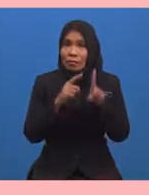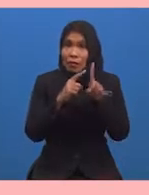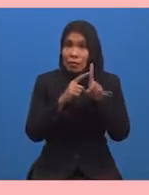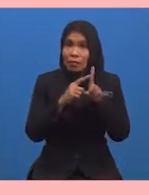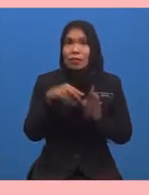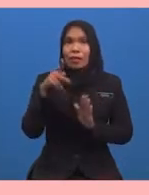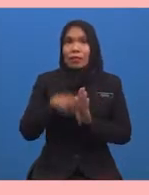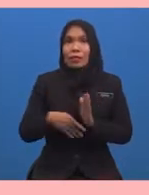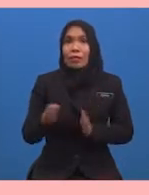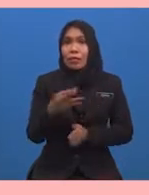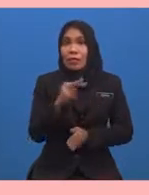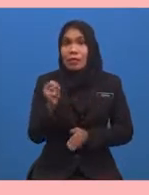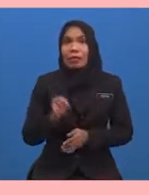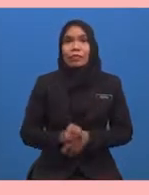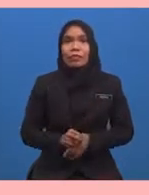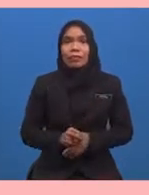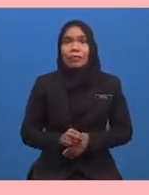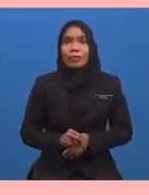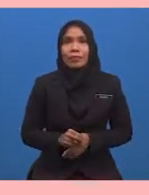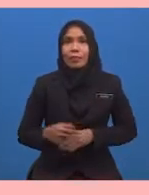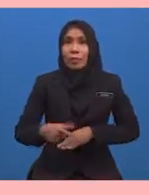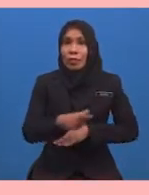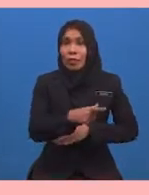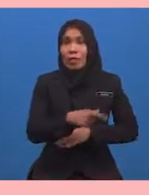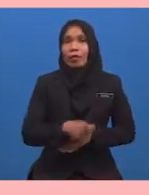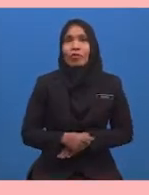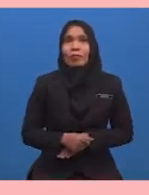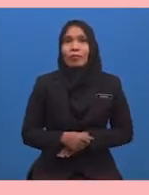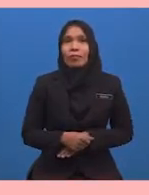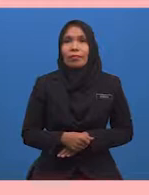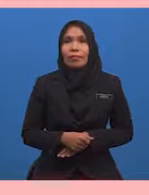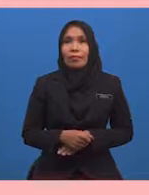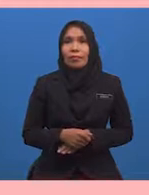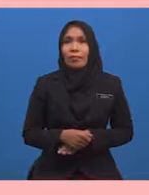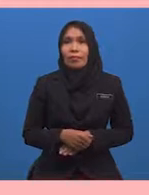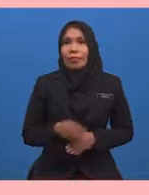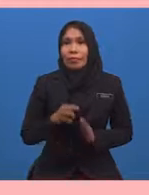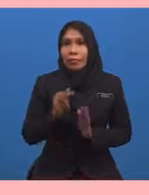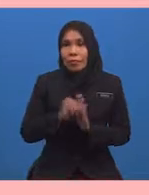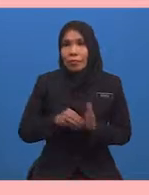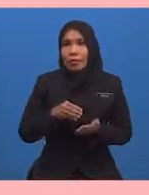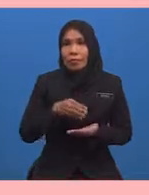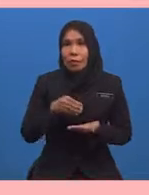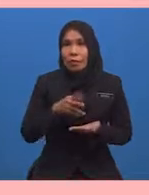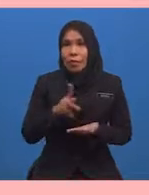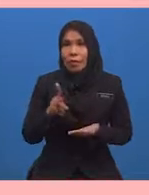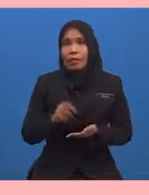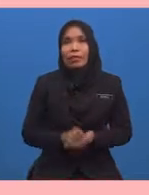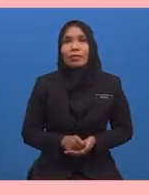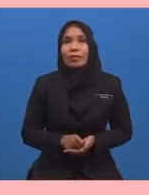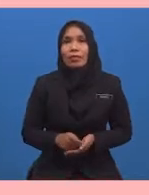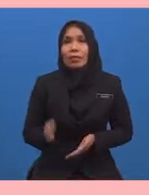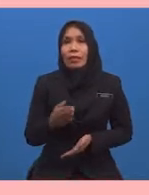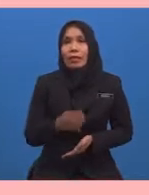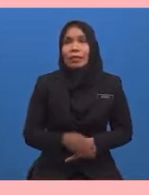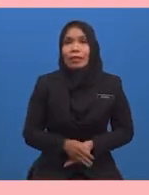Laut membekalkan ikan air masin seperti ikan kerapu, ikan jenaha, ikan merah dan